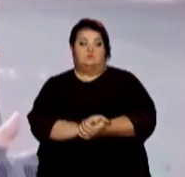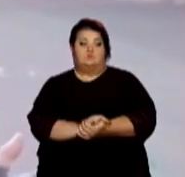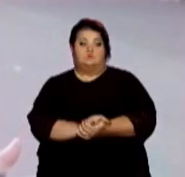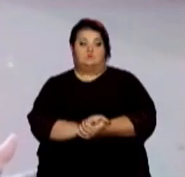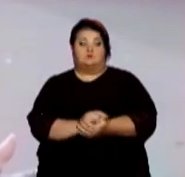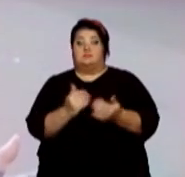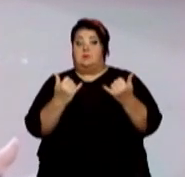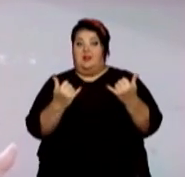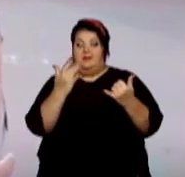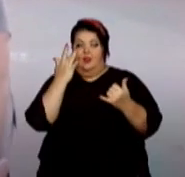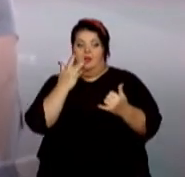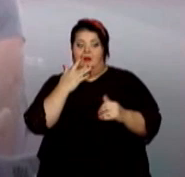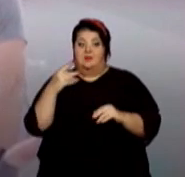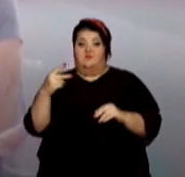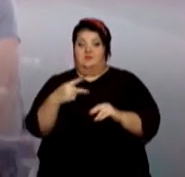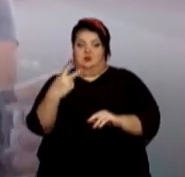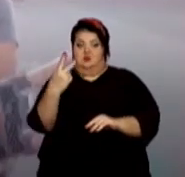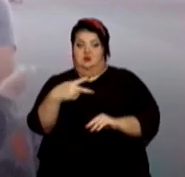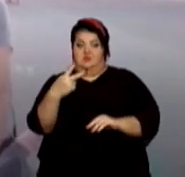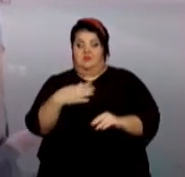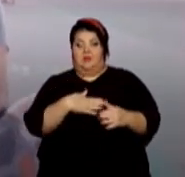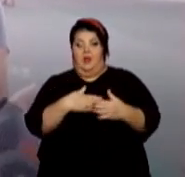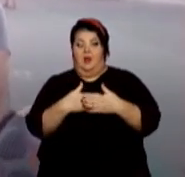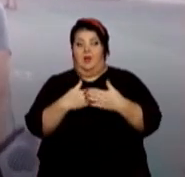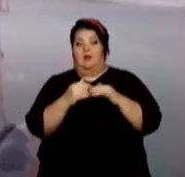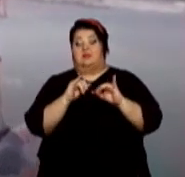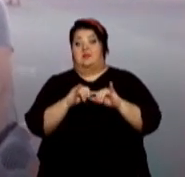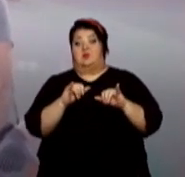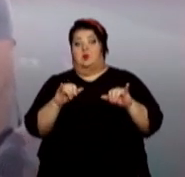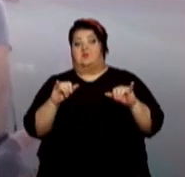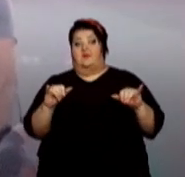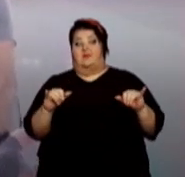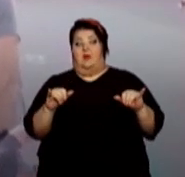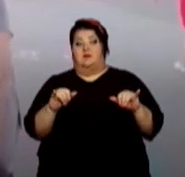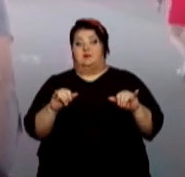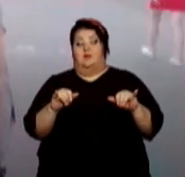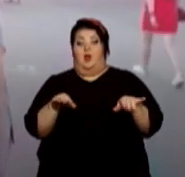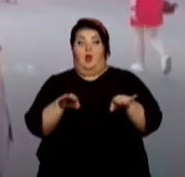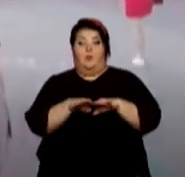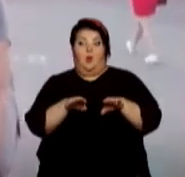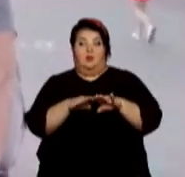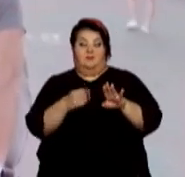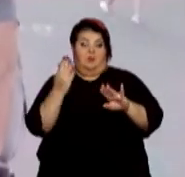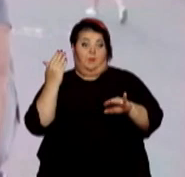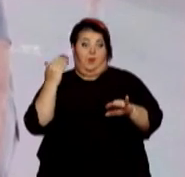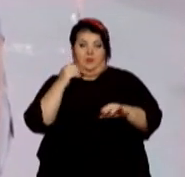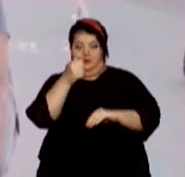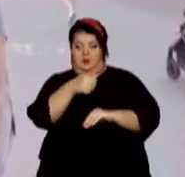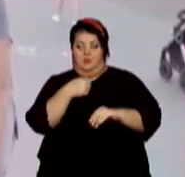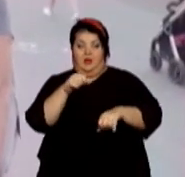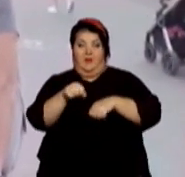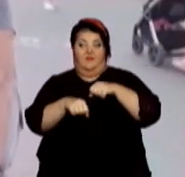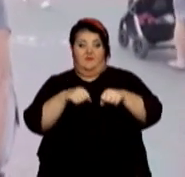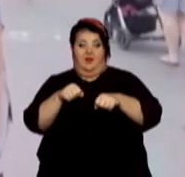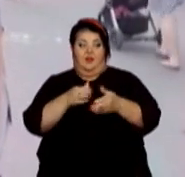Зараз літо 2020-го, активно розвивається, порівняно з попередніми роками, велоінфраструктура.